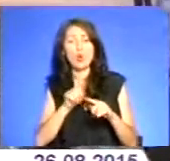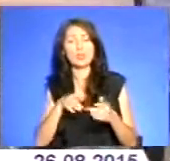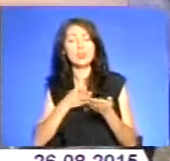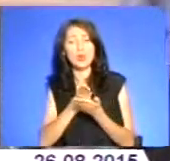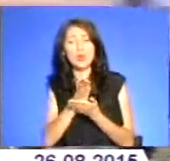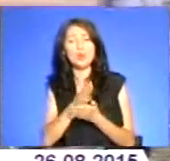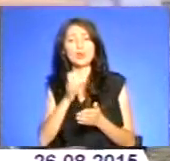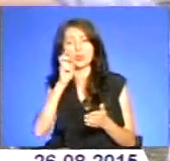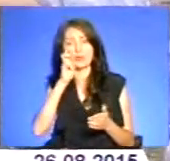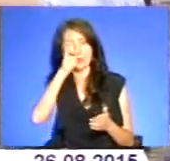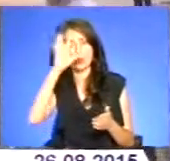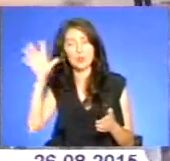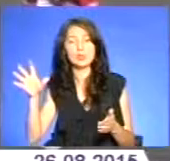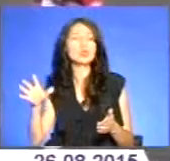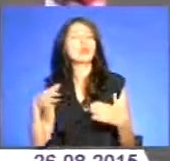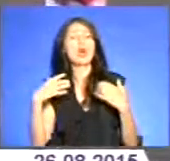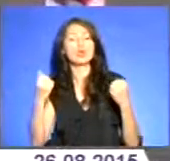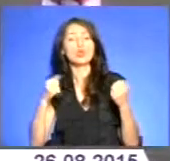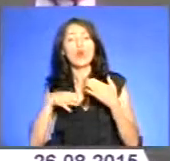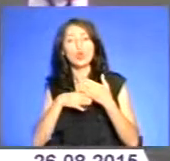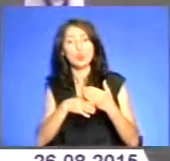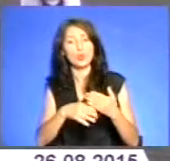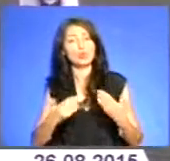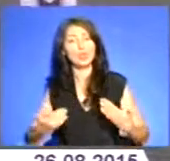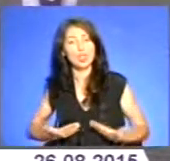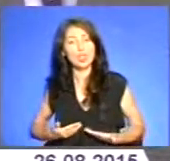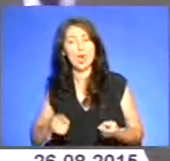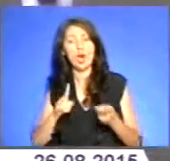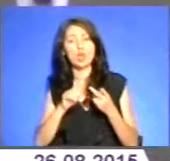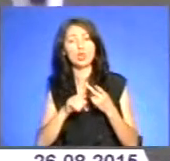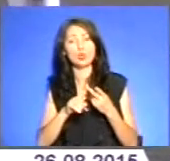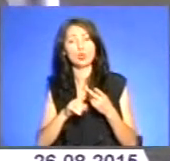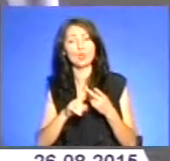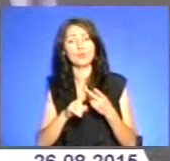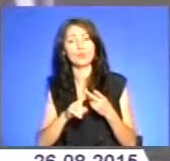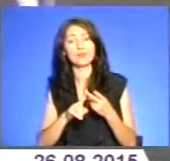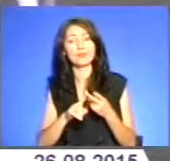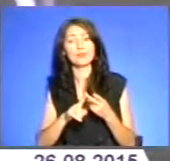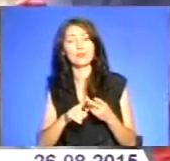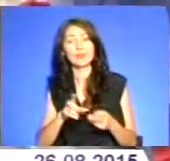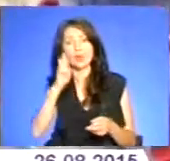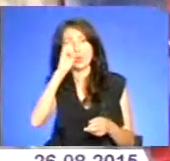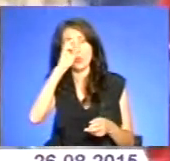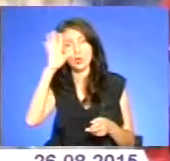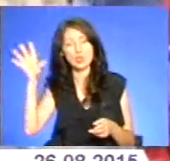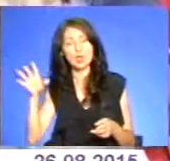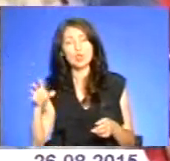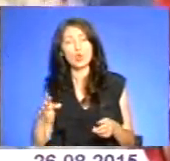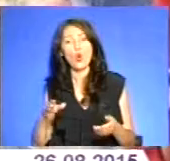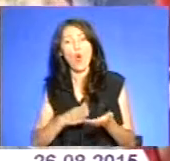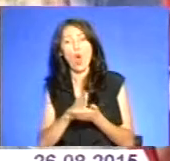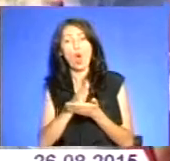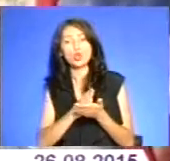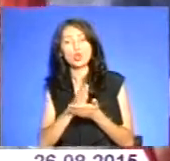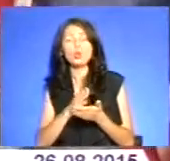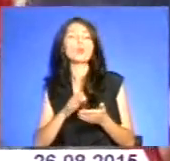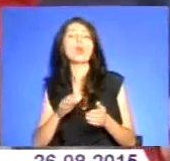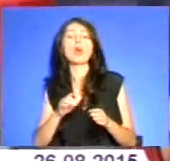спецтехніку, повправлялись у стрільбі з пневматичної рушниці. Сьогодні ми маємо унікальну можливість, коли дітки, громадськість мають